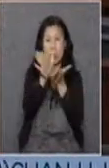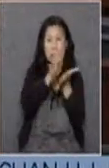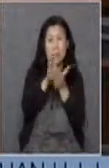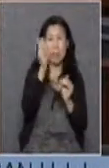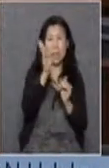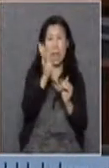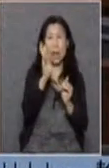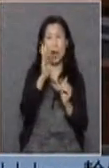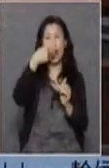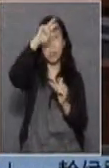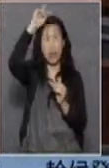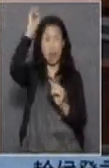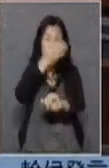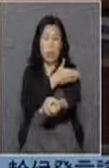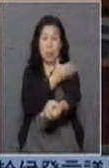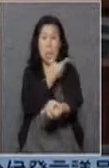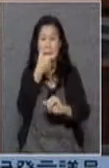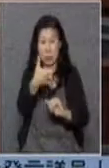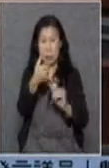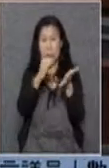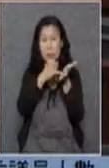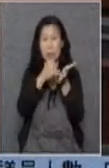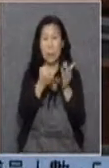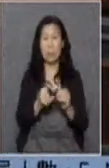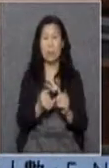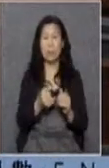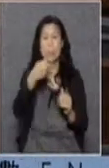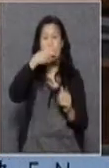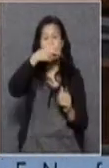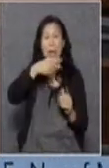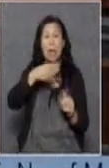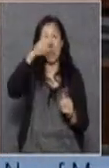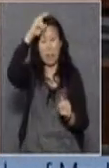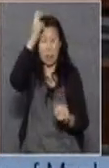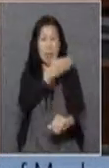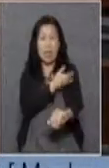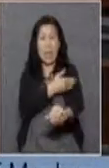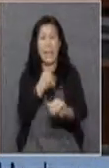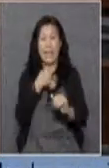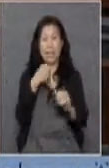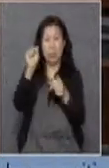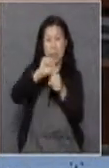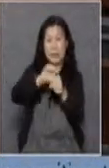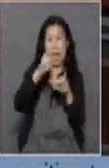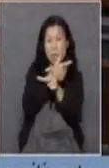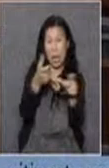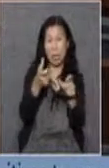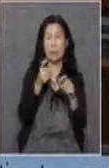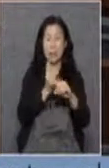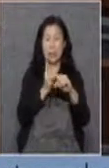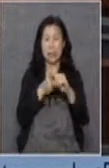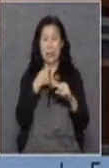400蚊，喺個外佣日益要求加人工，其實好可能